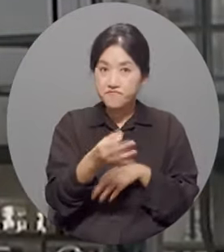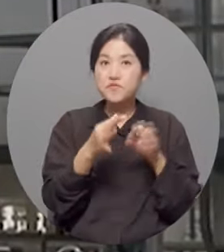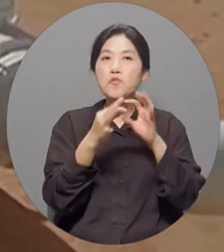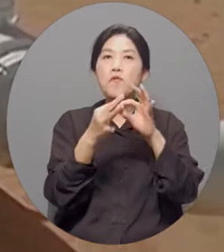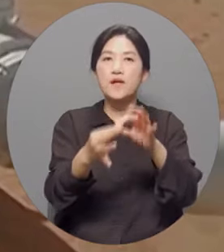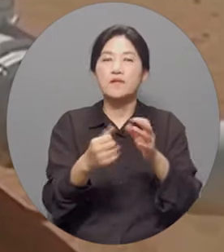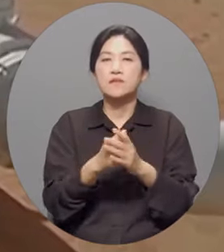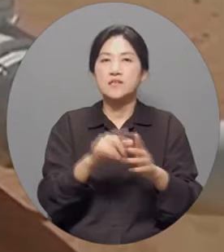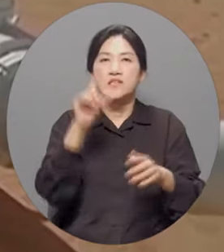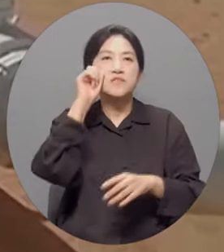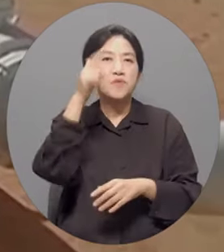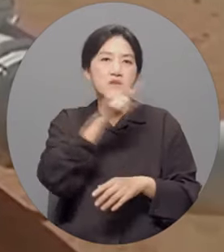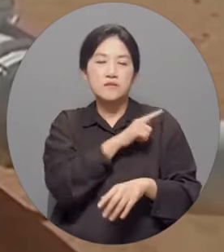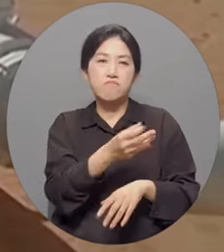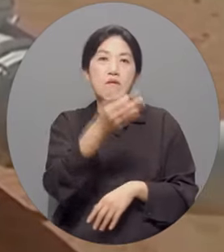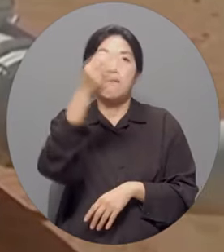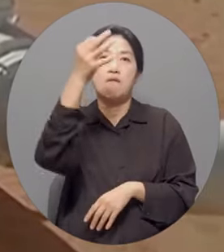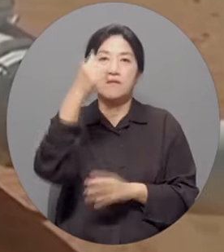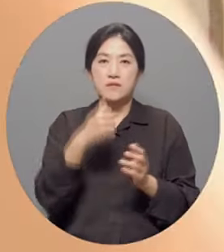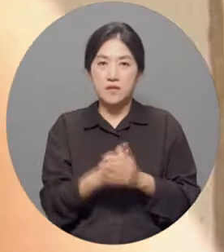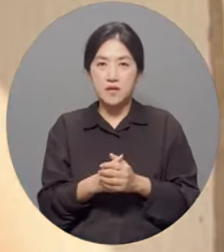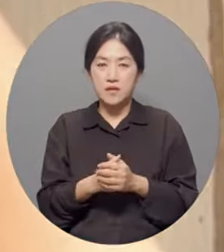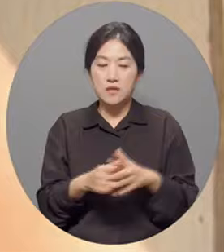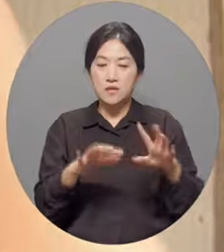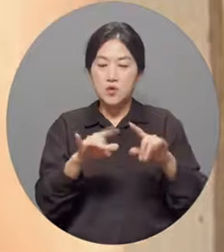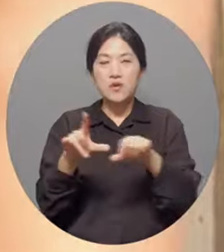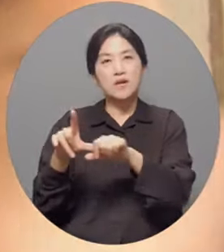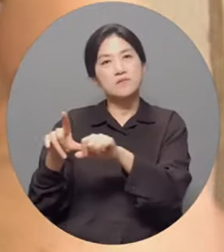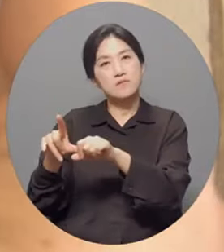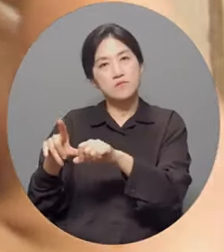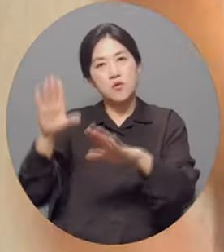16개월 만에 최고 상승률을 보이자 전기, 가스